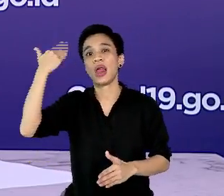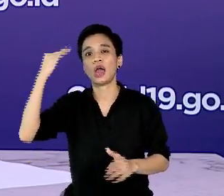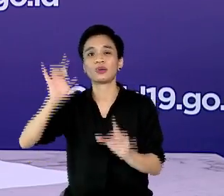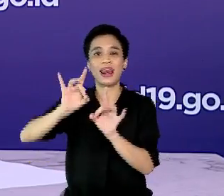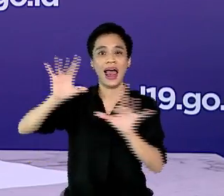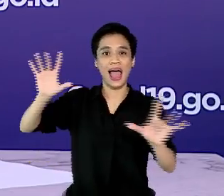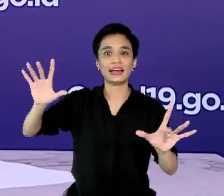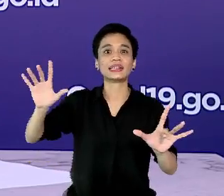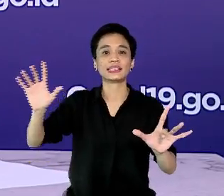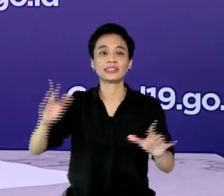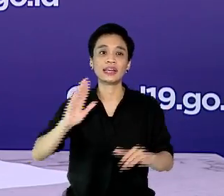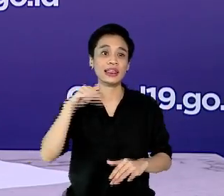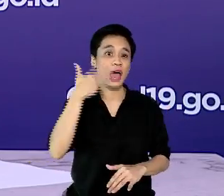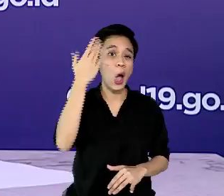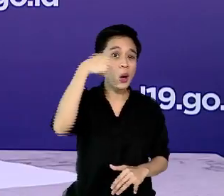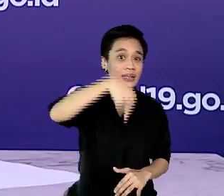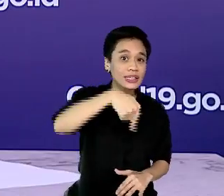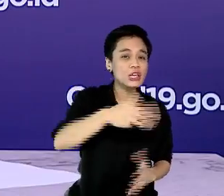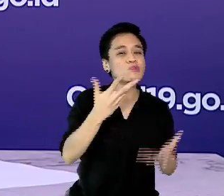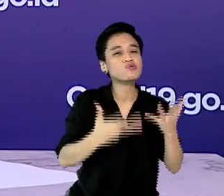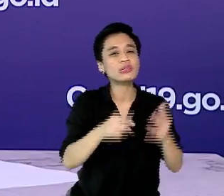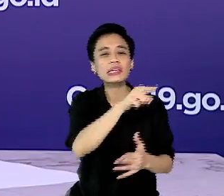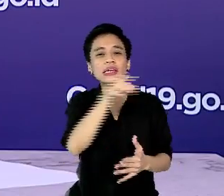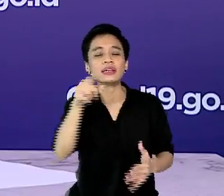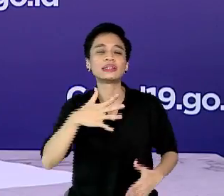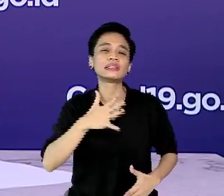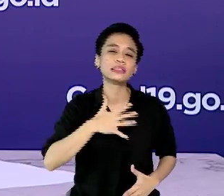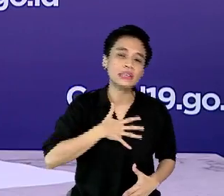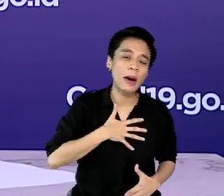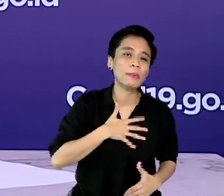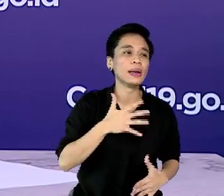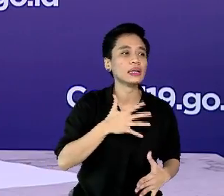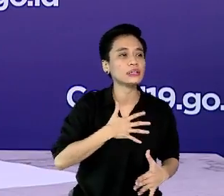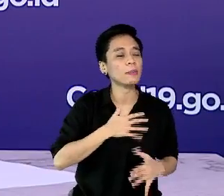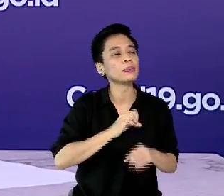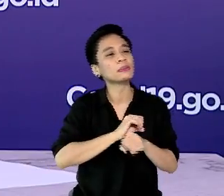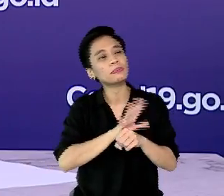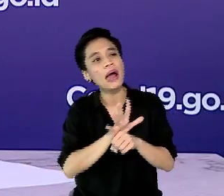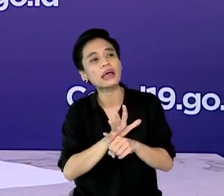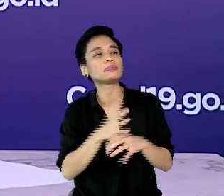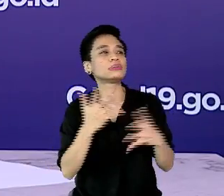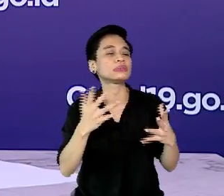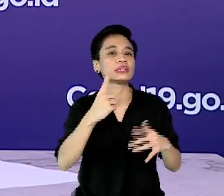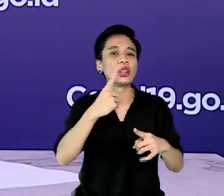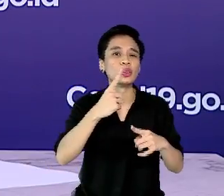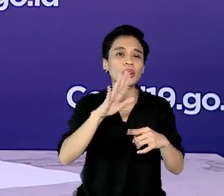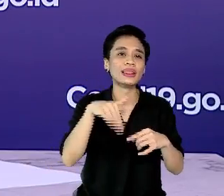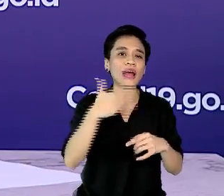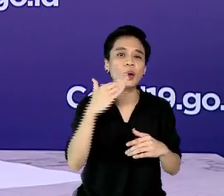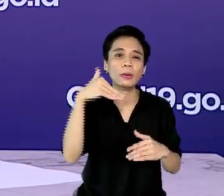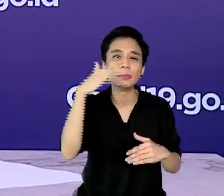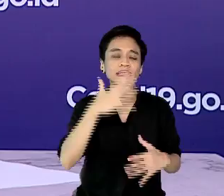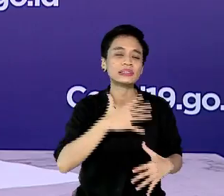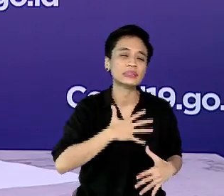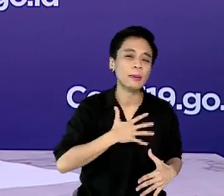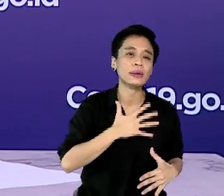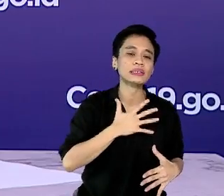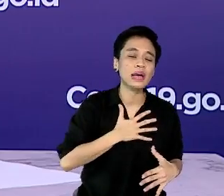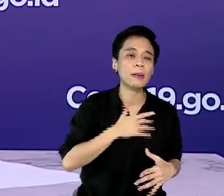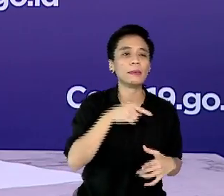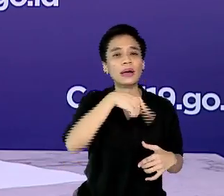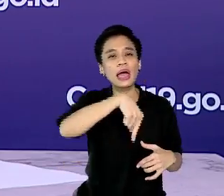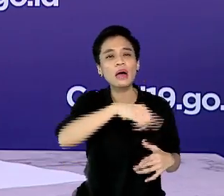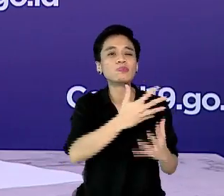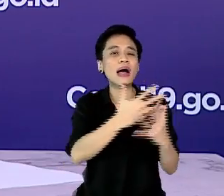tahun ini kita semua mungkin lelah karena telah berjibaku dengan pandemi ini selama lebih dari 1 tahun. Keinginan untuk